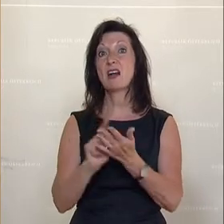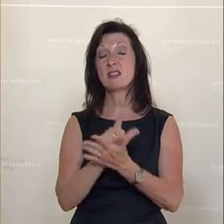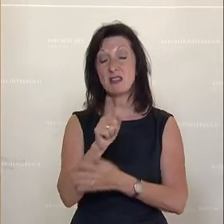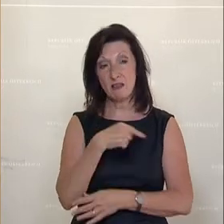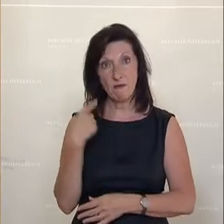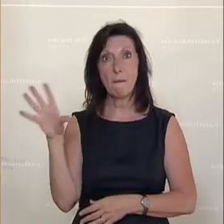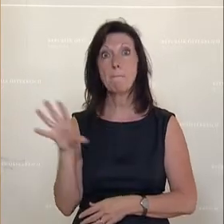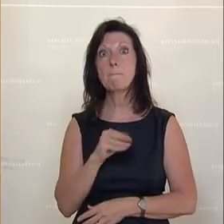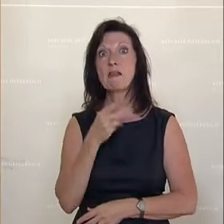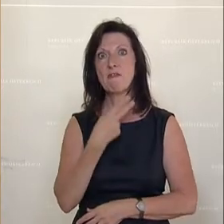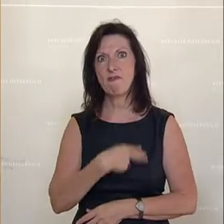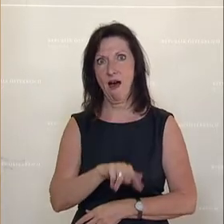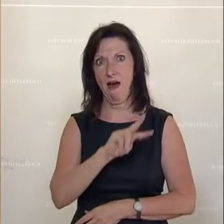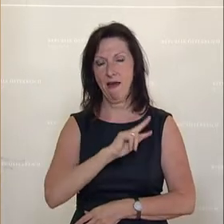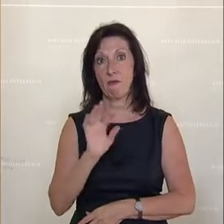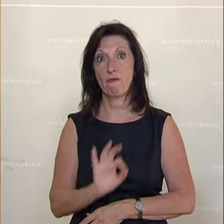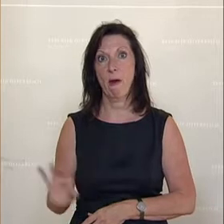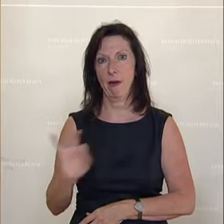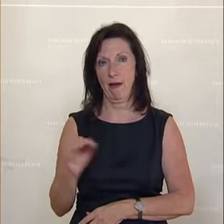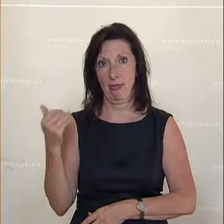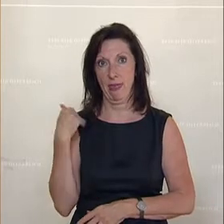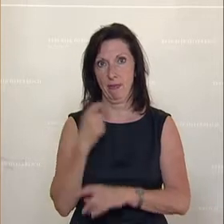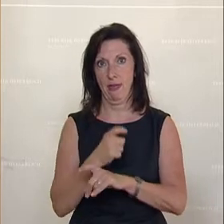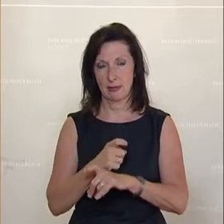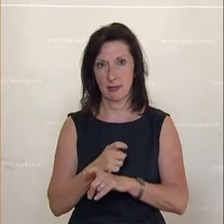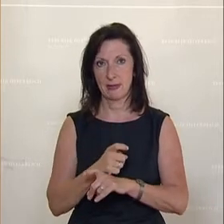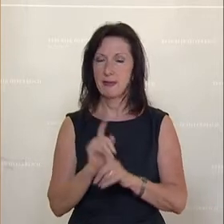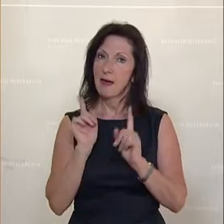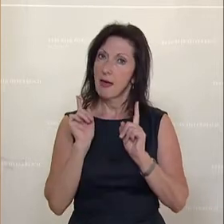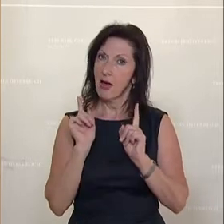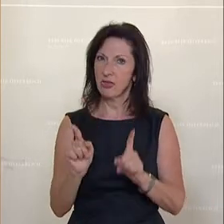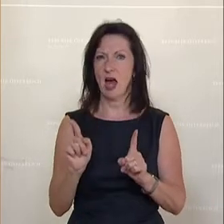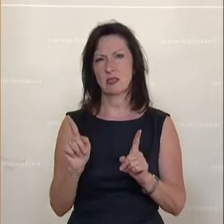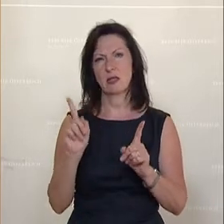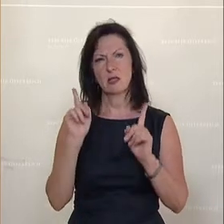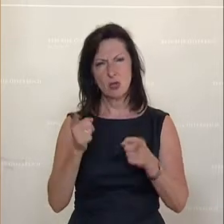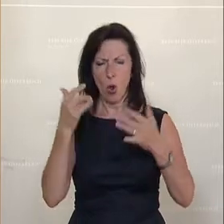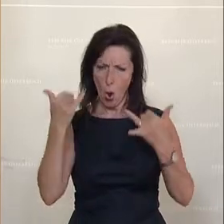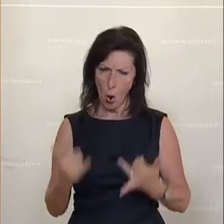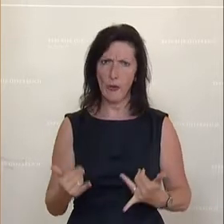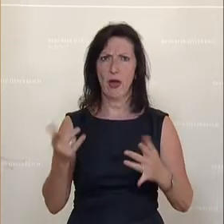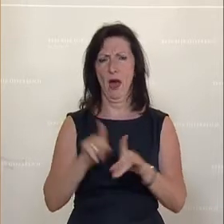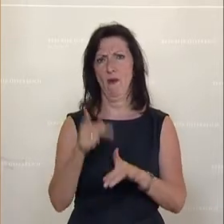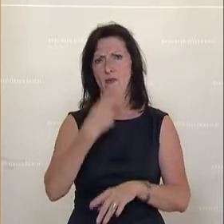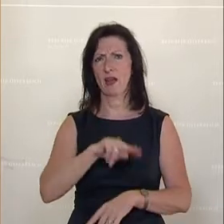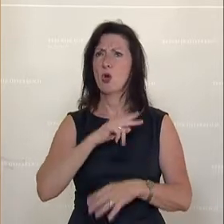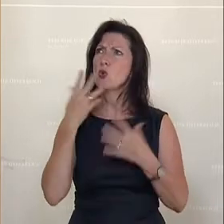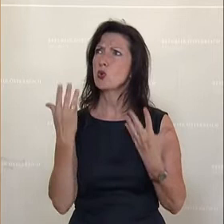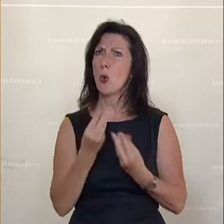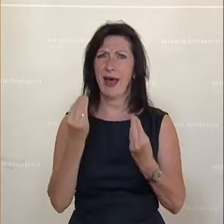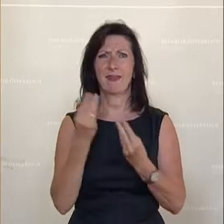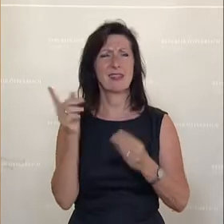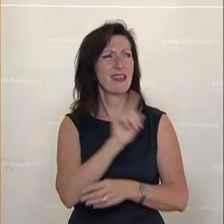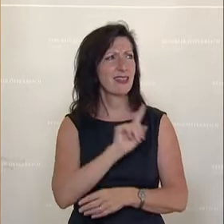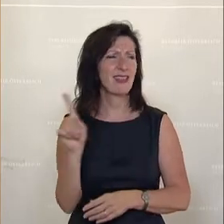diese verantwortung sehr geehrte damen und herren heute aufzunehmen wahrzunehmen und dafür alles zu tun damit sich derartiges nicht wiederholt das